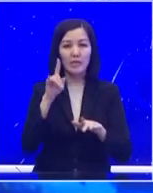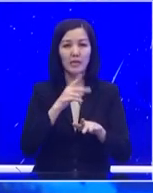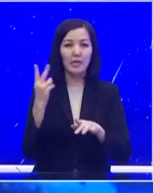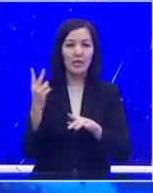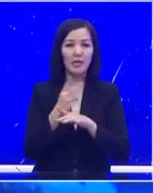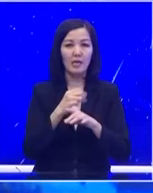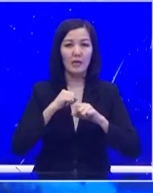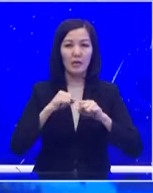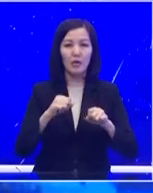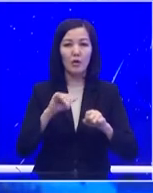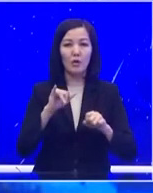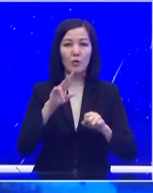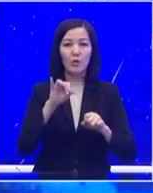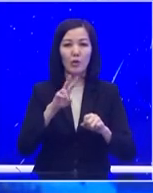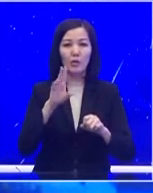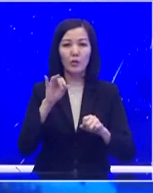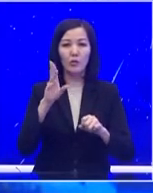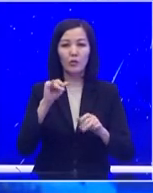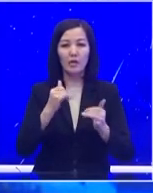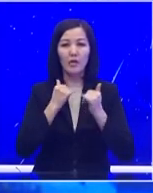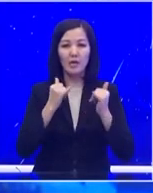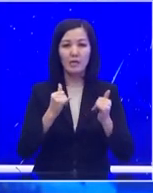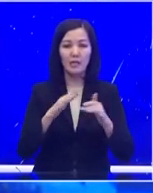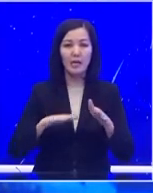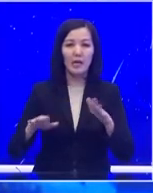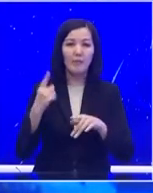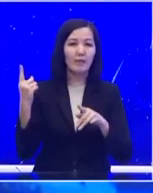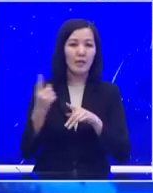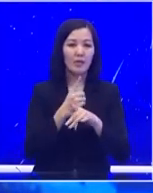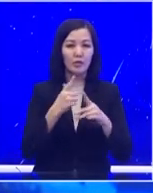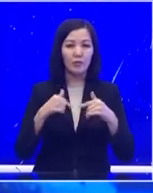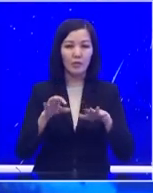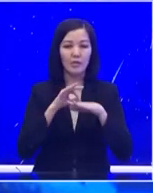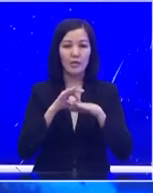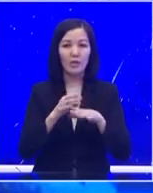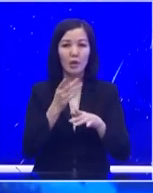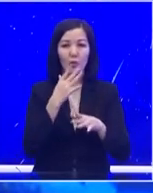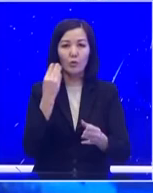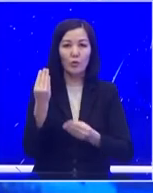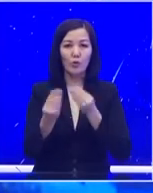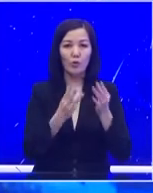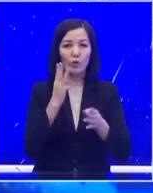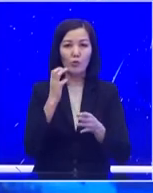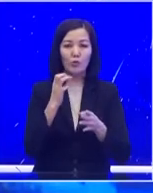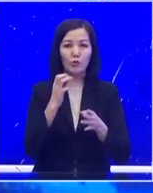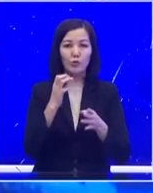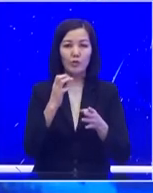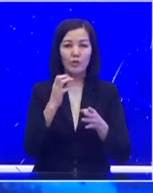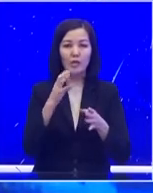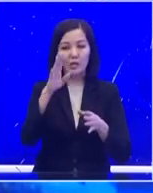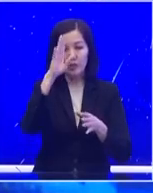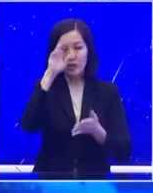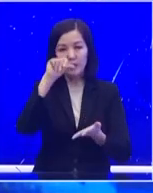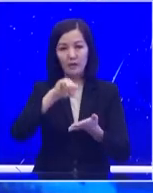барысы Ұлан Рысқұл мен Руслан Әбдіразақовқа арналды. Аймақта алғаш рет ұйымдастырылған ұлттық ойынға 300-ге тарта білекті